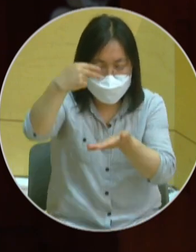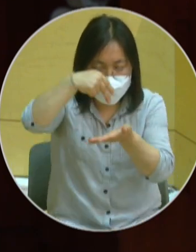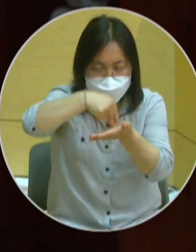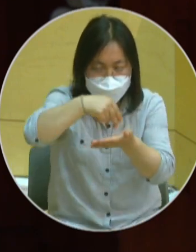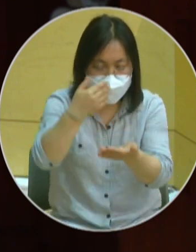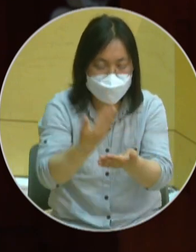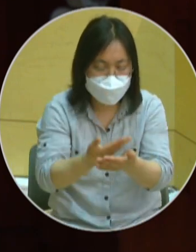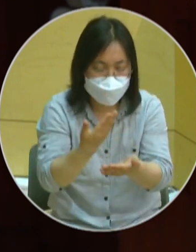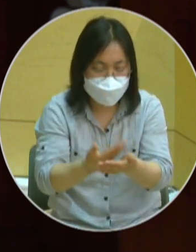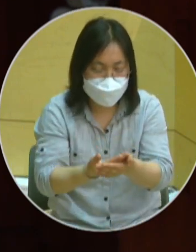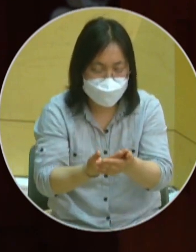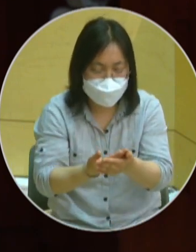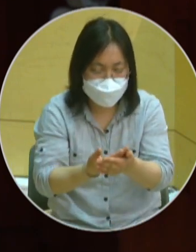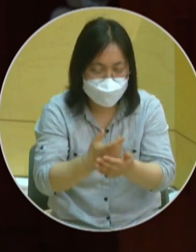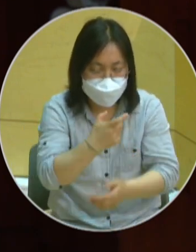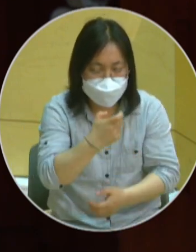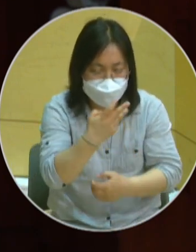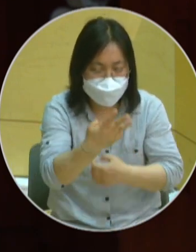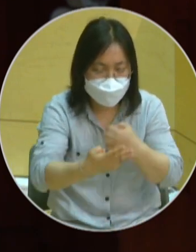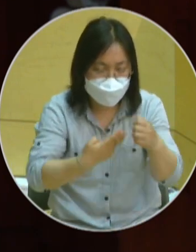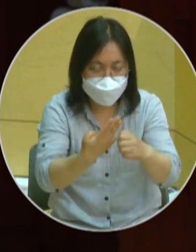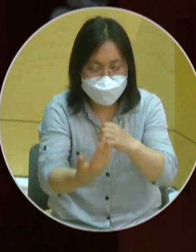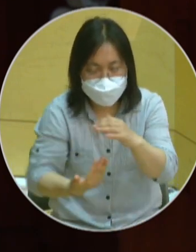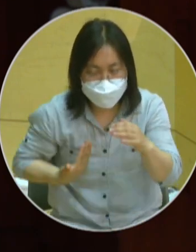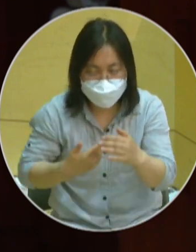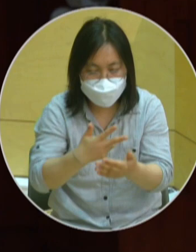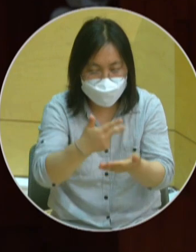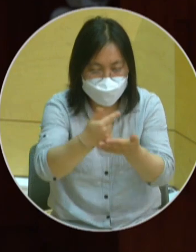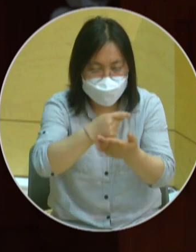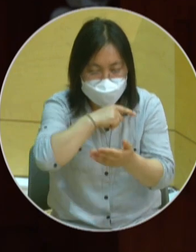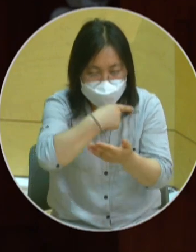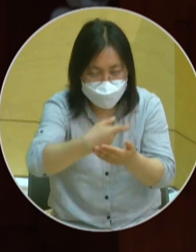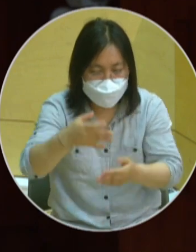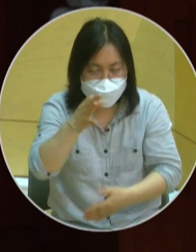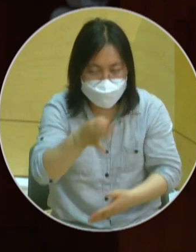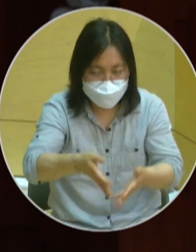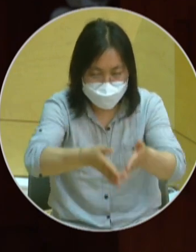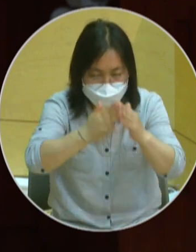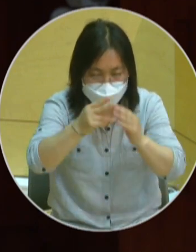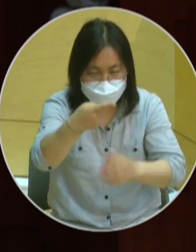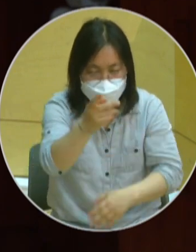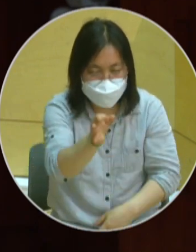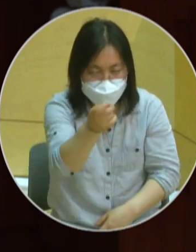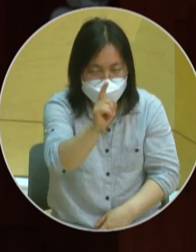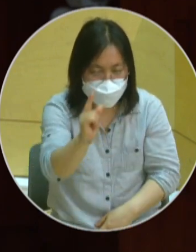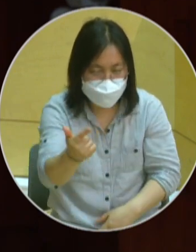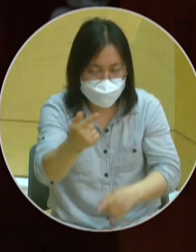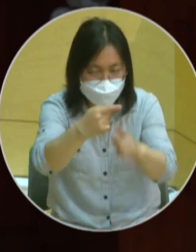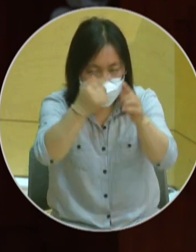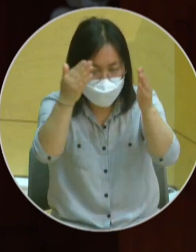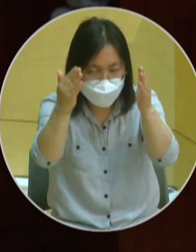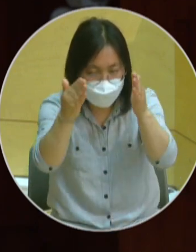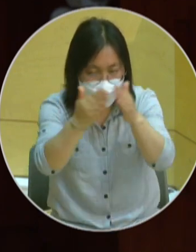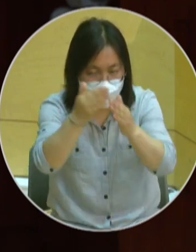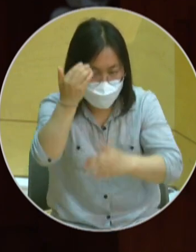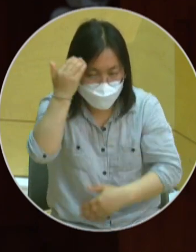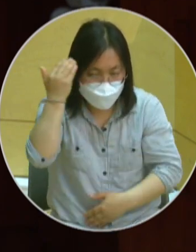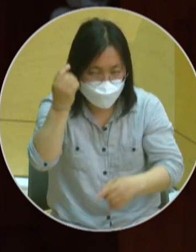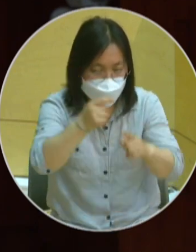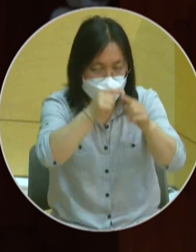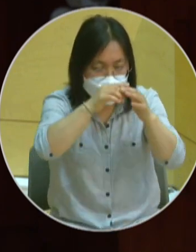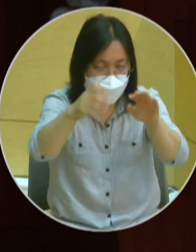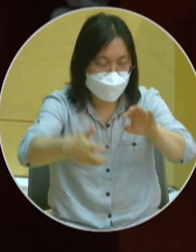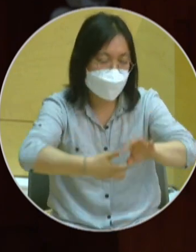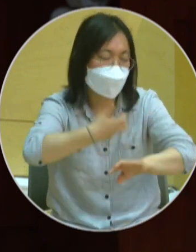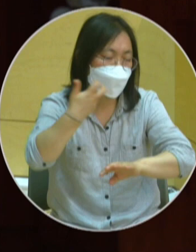하옵소서. 63년 전 주님의 핏값으로 세워진 우리 동안교회, 우리 동안교회가 한국교회를